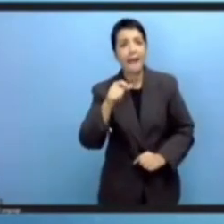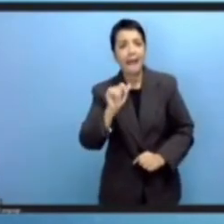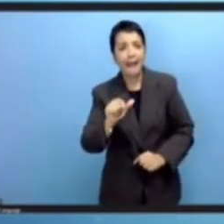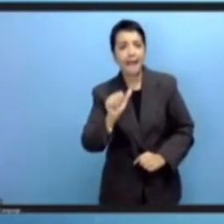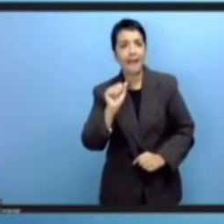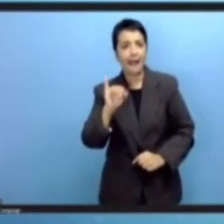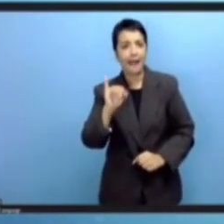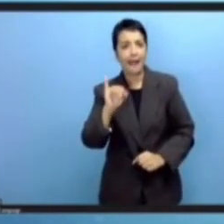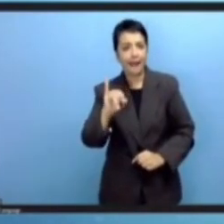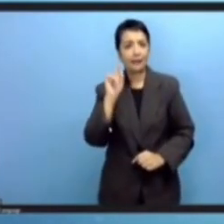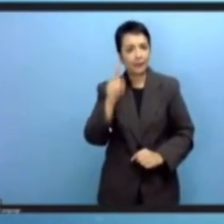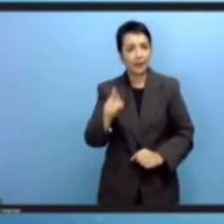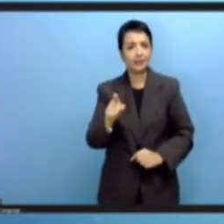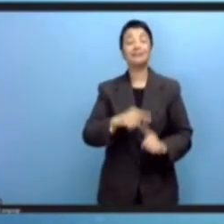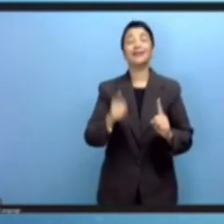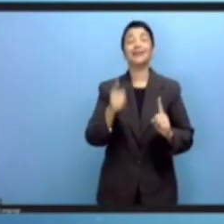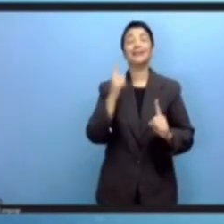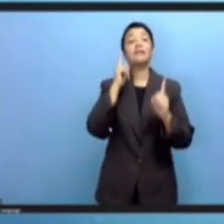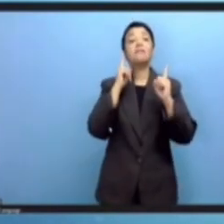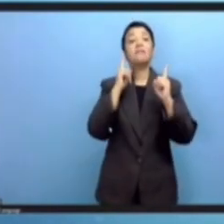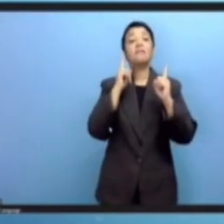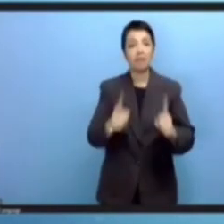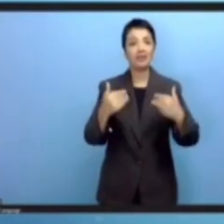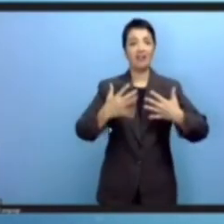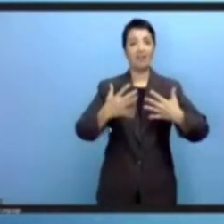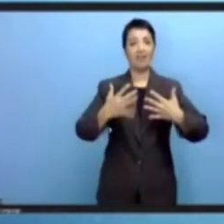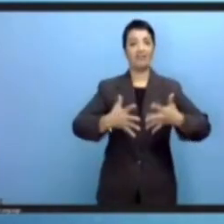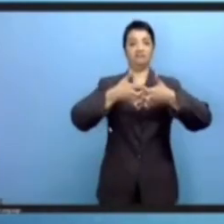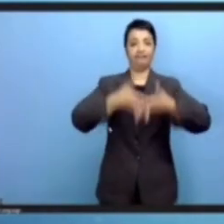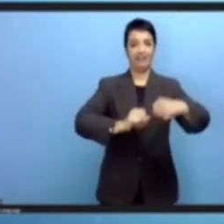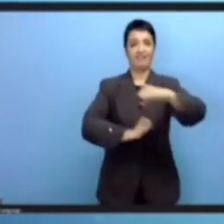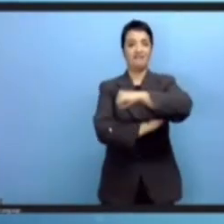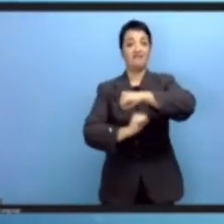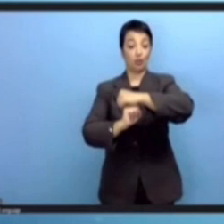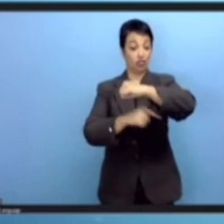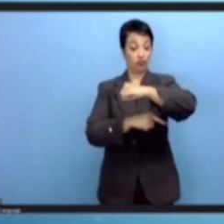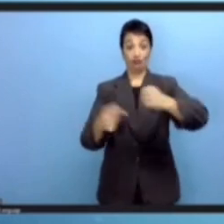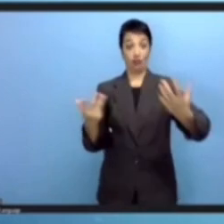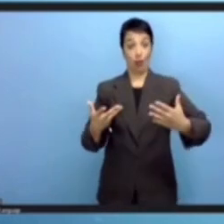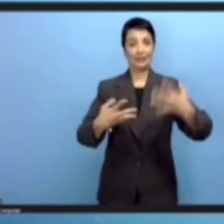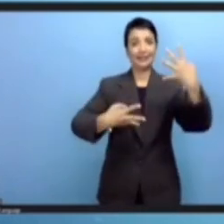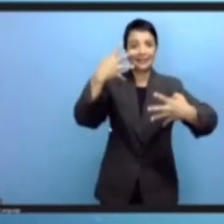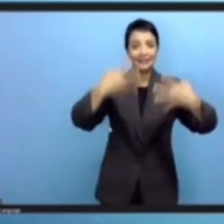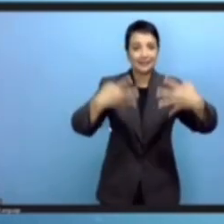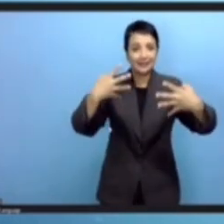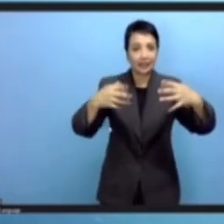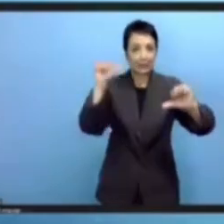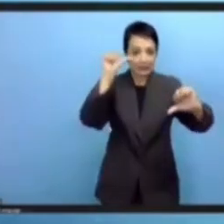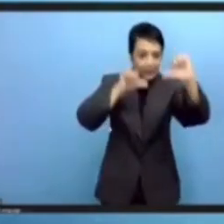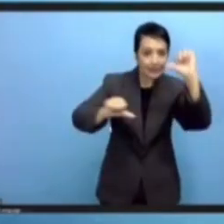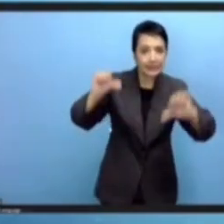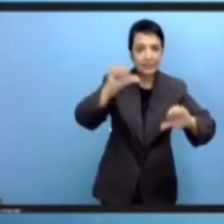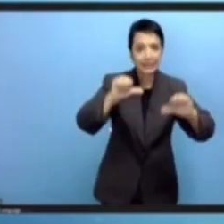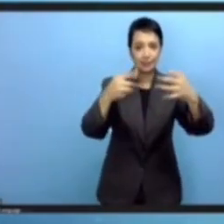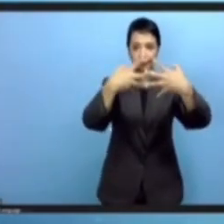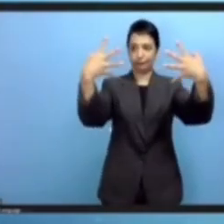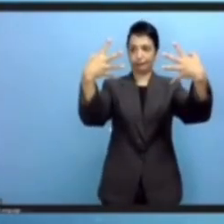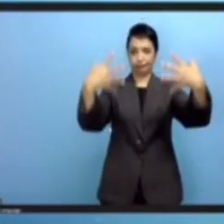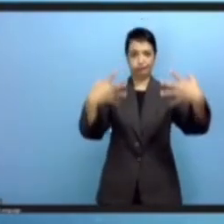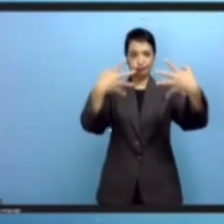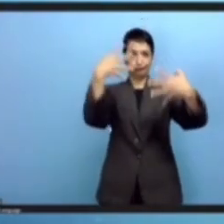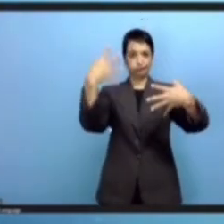qui revient très souvent, mais si vous n'avez pas des fondations de données, il n'y aura pas d'intelligence artificielle. Et